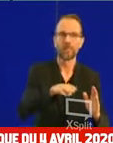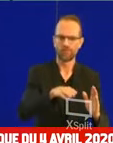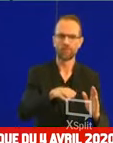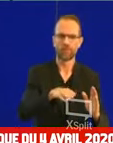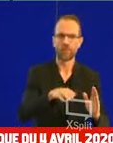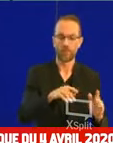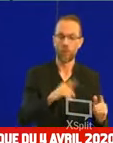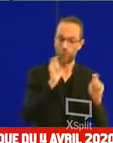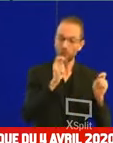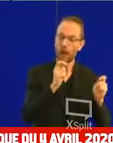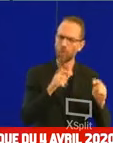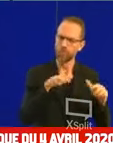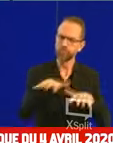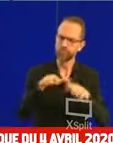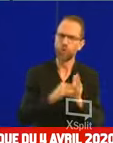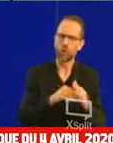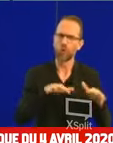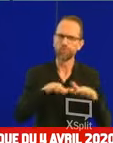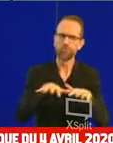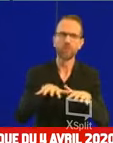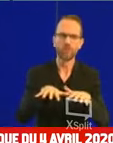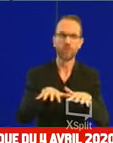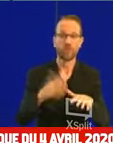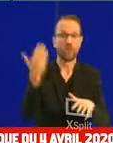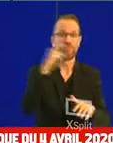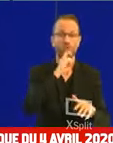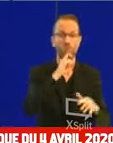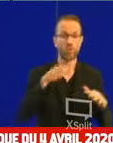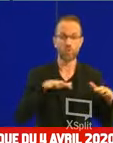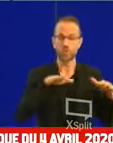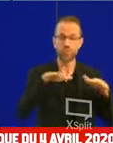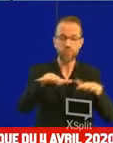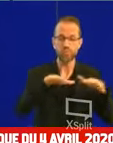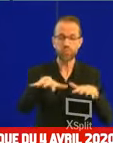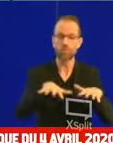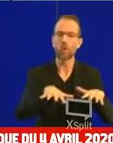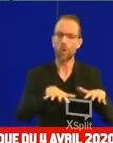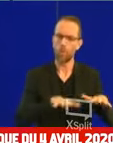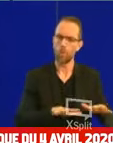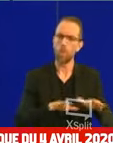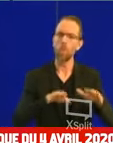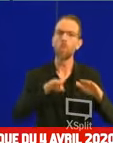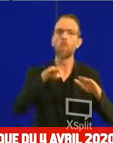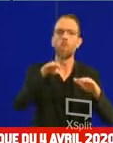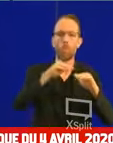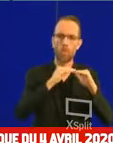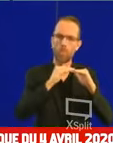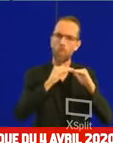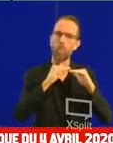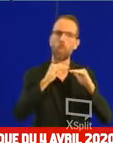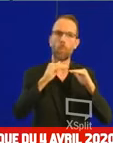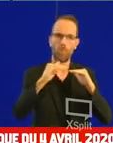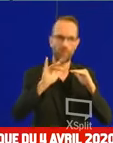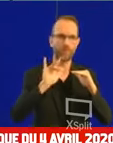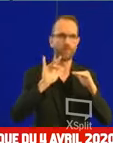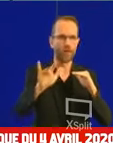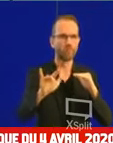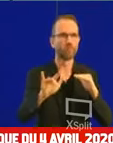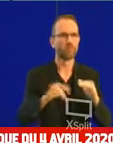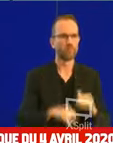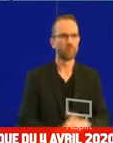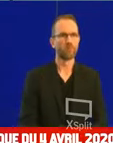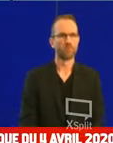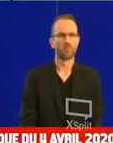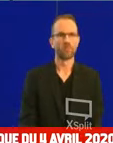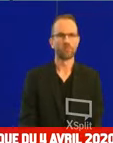comme c'était le cas au début de l'épidémie nous orientons donc vers une situation de maîtrise de la